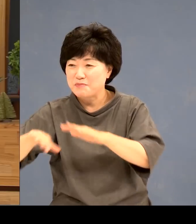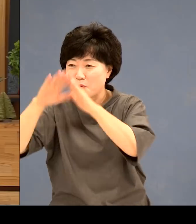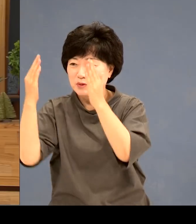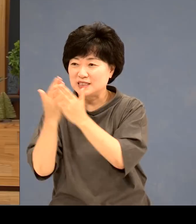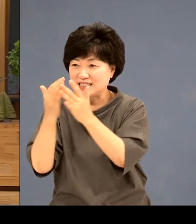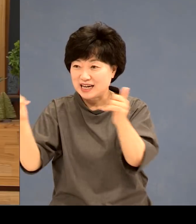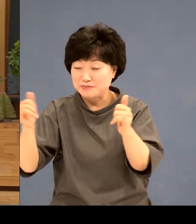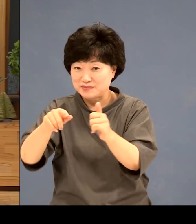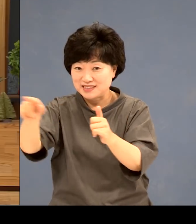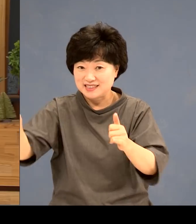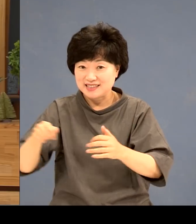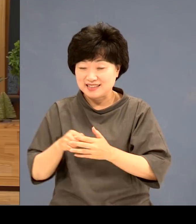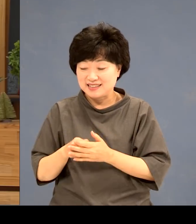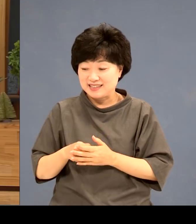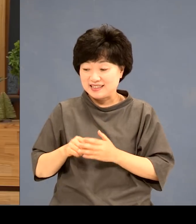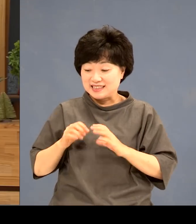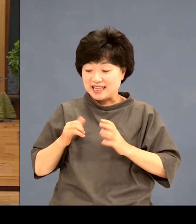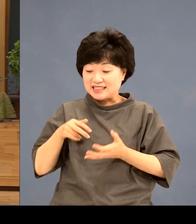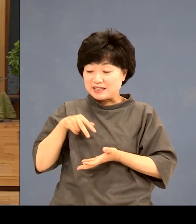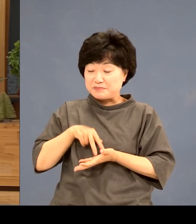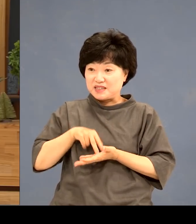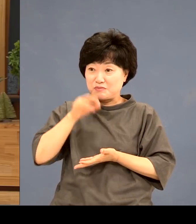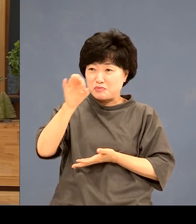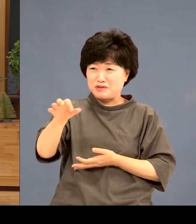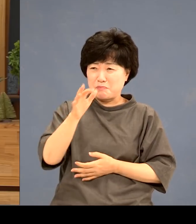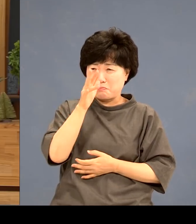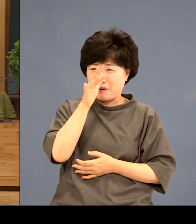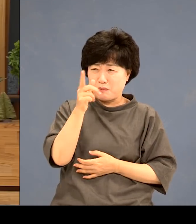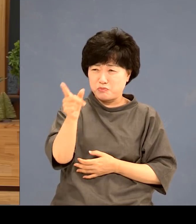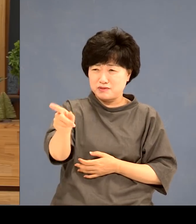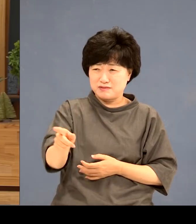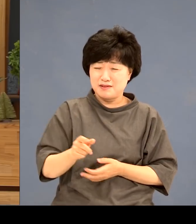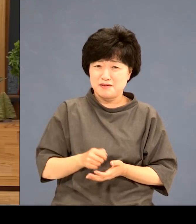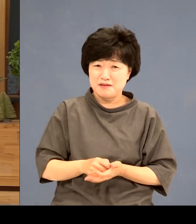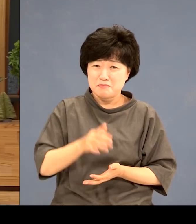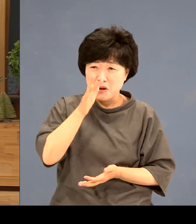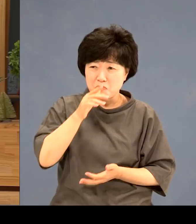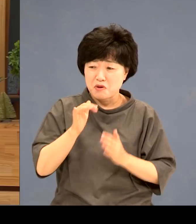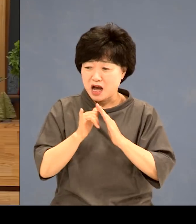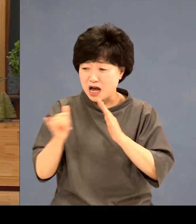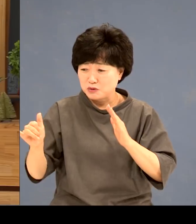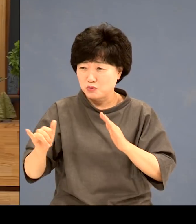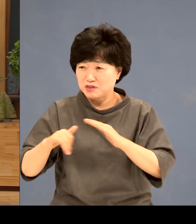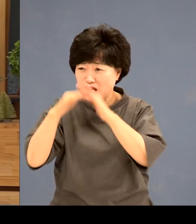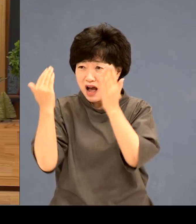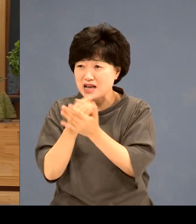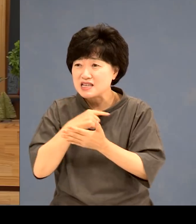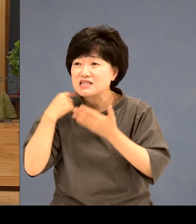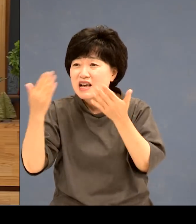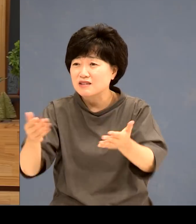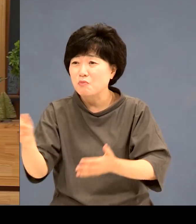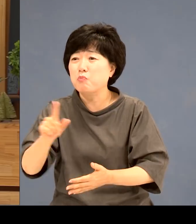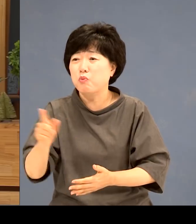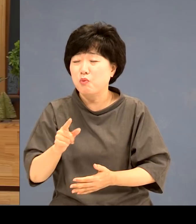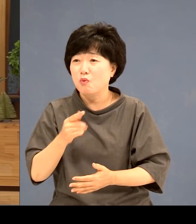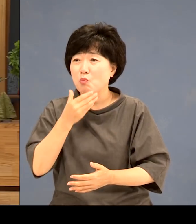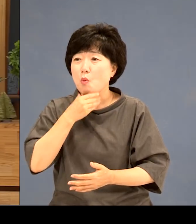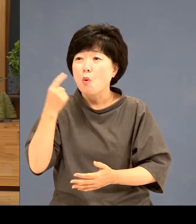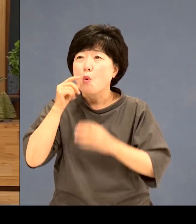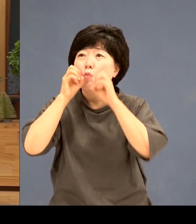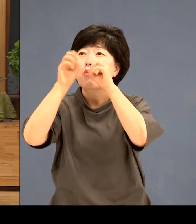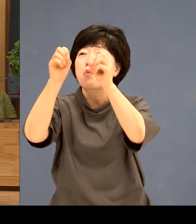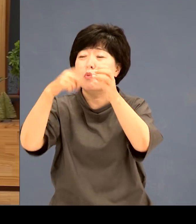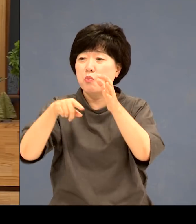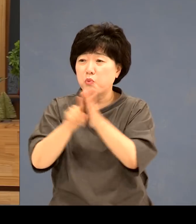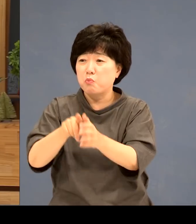그냥 세상적인 시각으로 그들을 봤을 때 얼마나 바보 같다 그럴까. 가족들 또 그 너무나 큰 희생을 뒤로